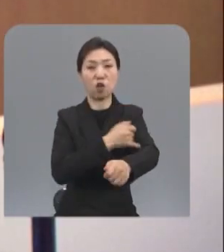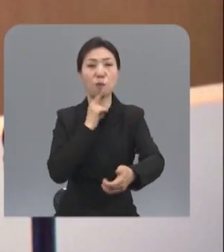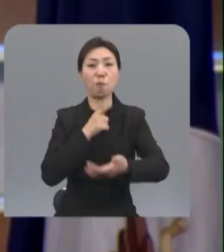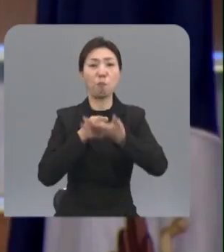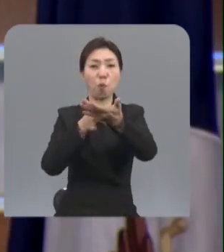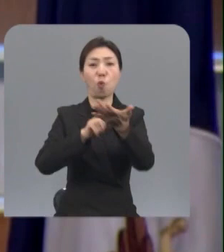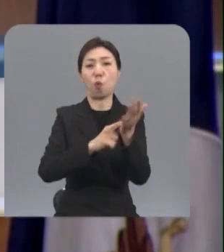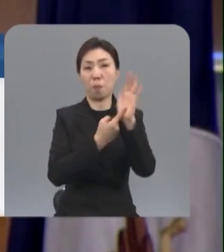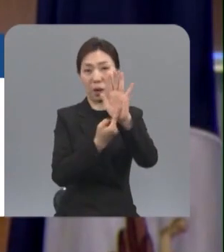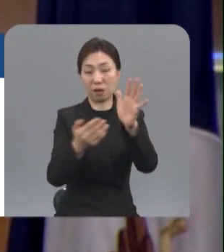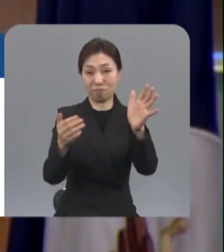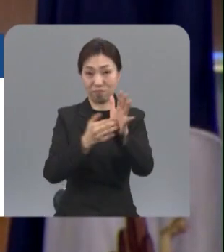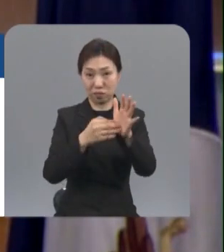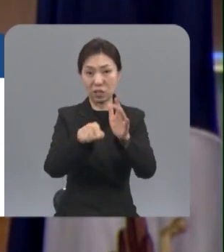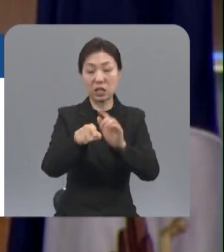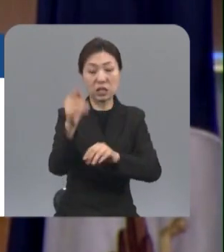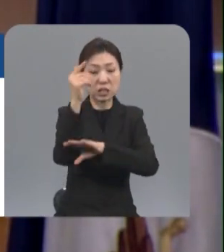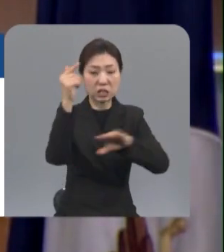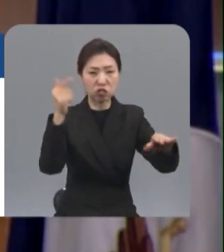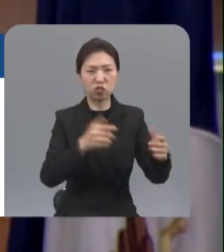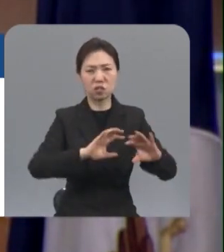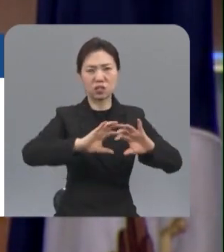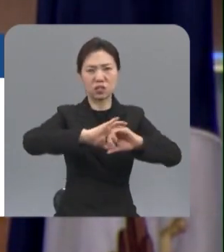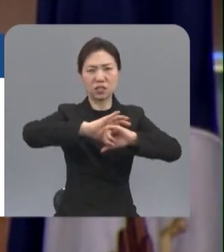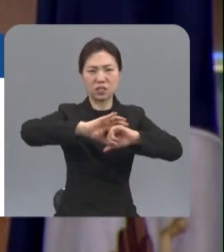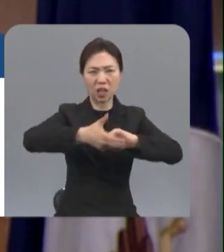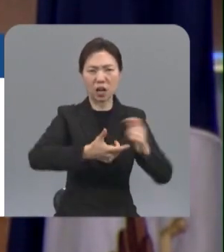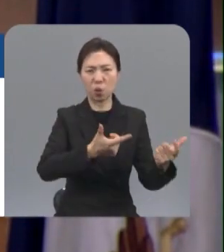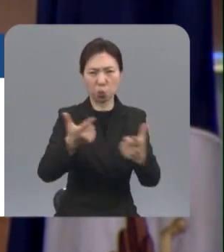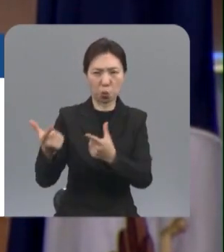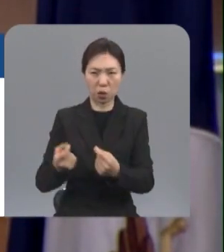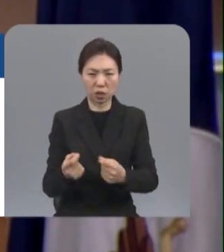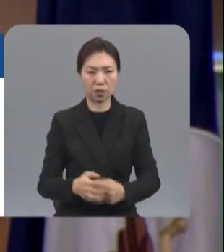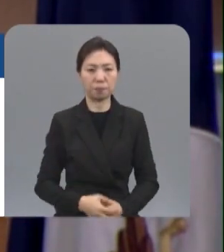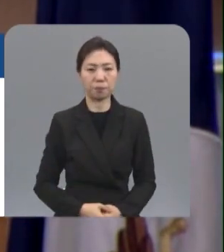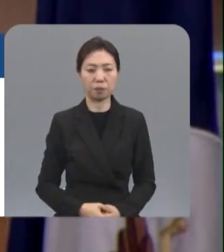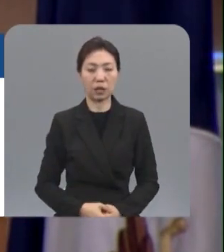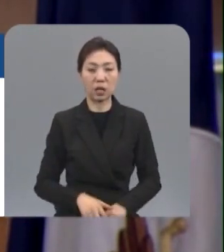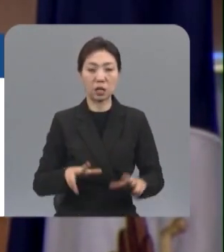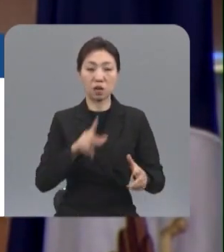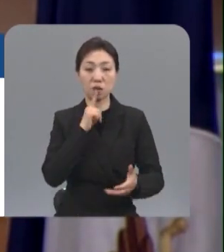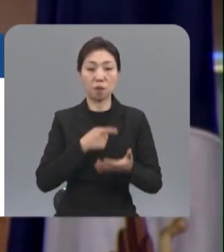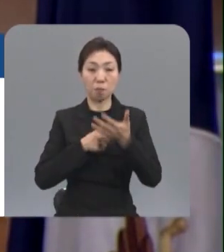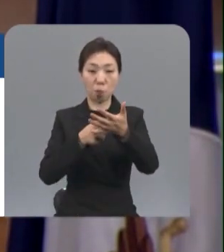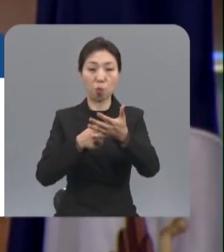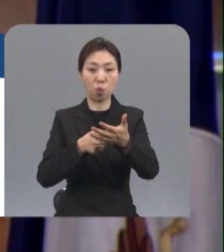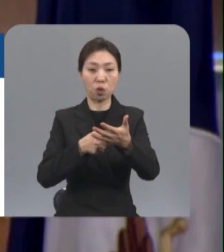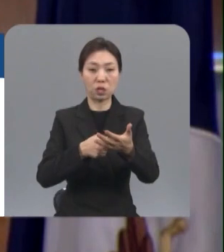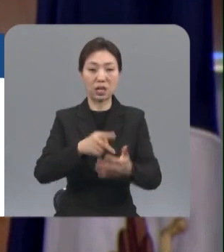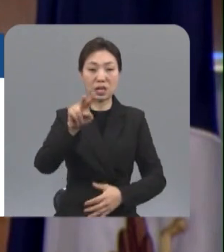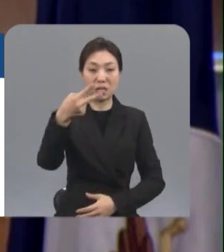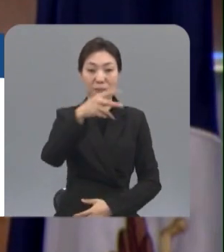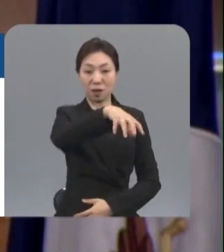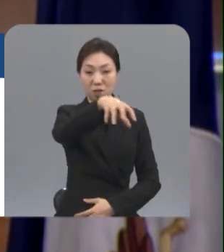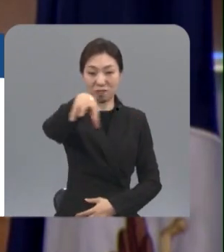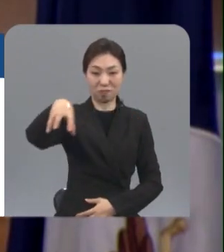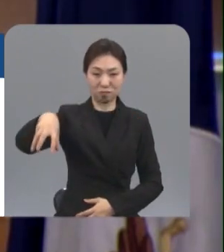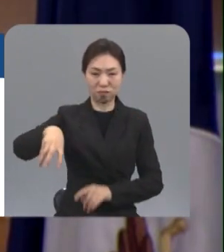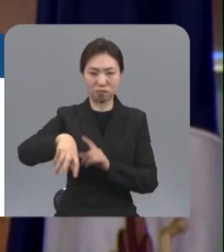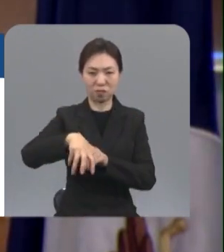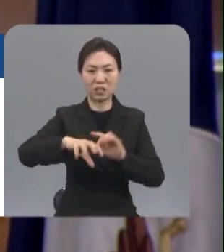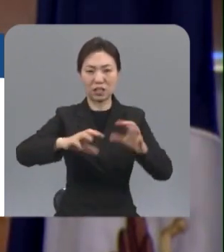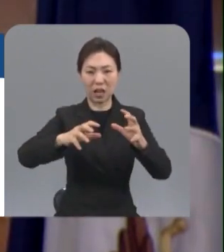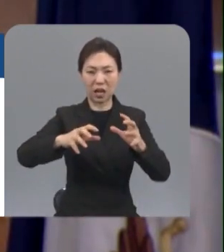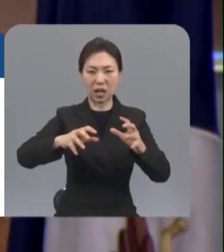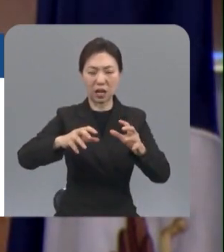밝혔습니다. This report makes a factual, objective and rigorous accounting of human rights conditions around the world, looking at nearly